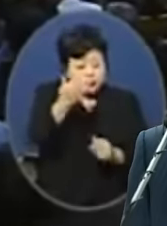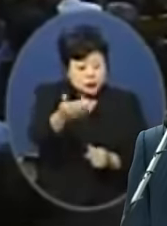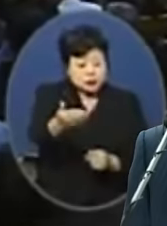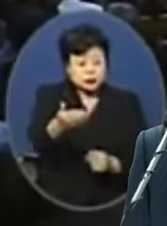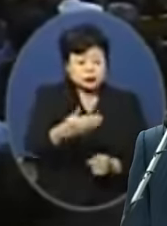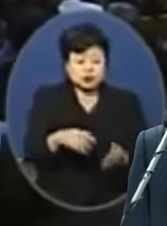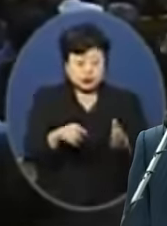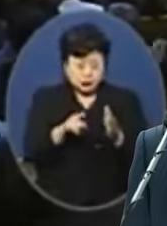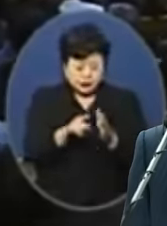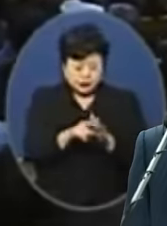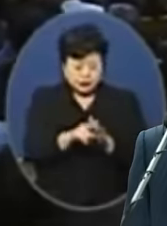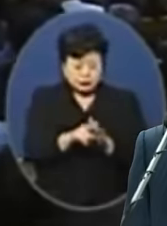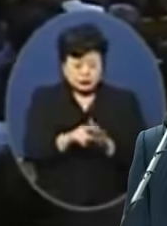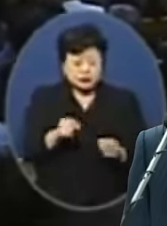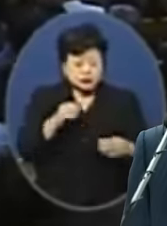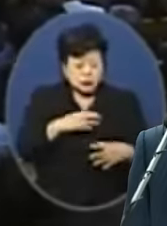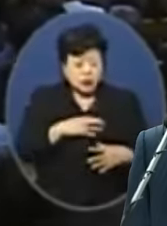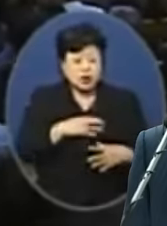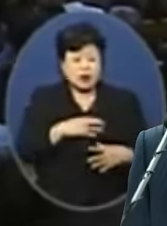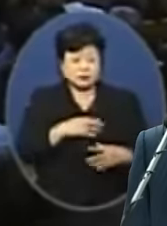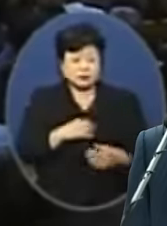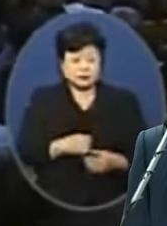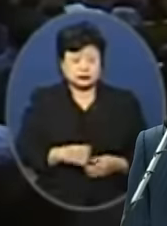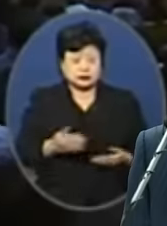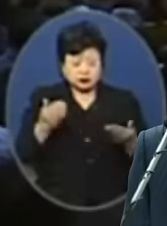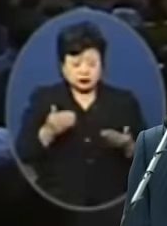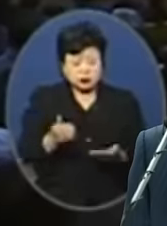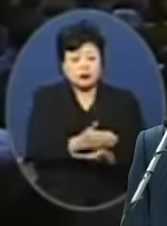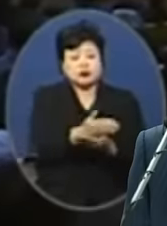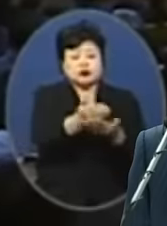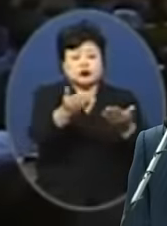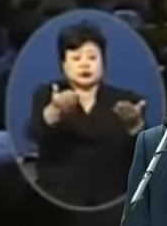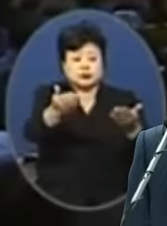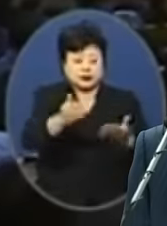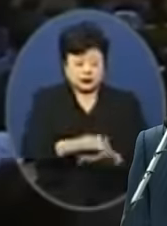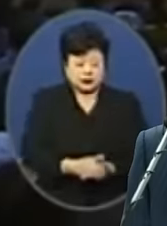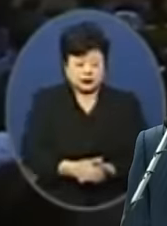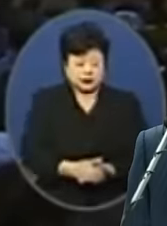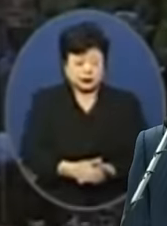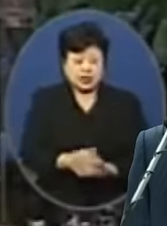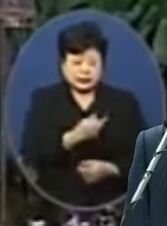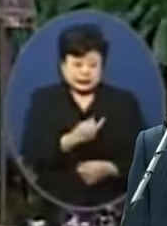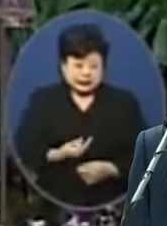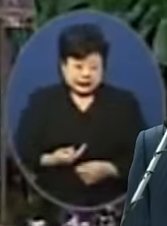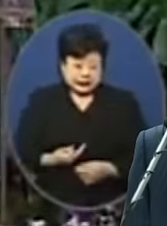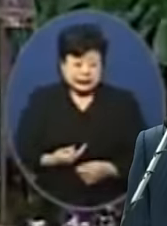우리를 위하여 놀라운 역사를 베푸신 것입니다. 그는 제자들에게